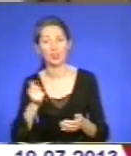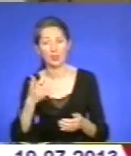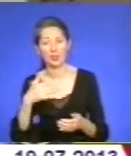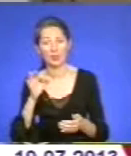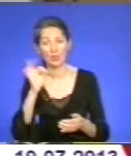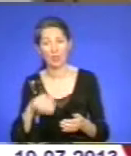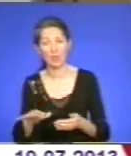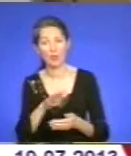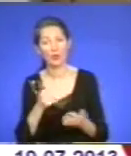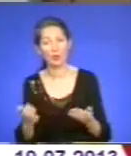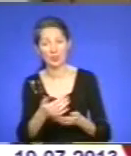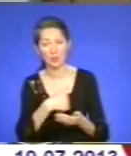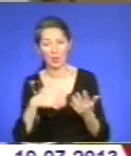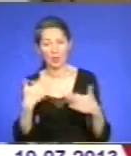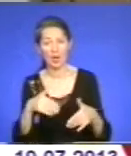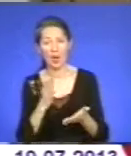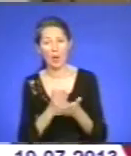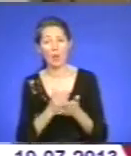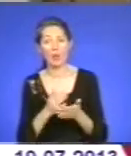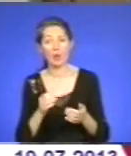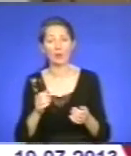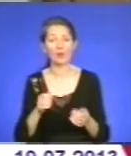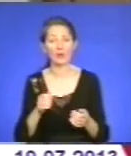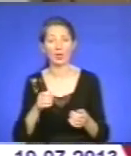вже маємо намолочено